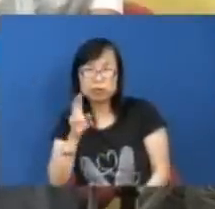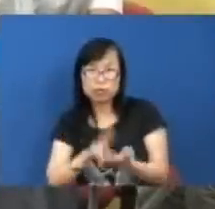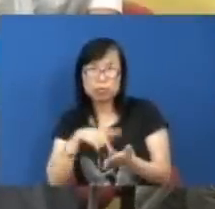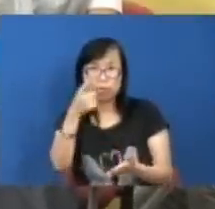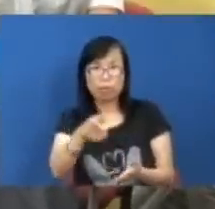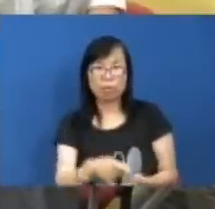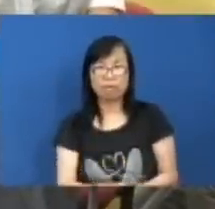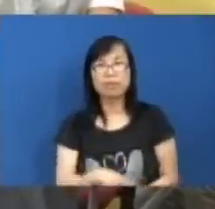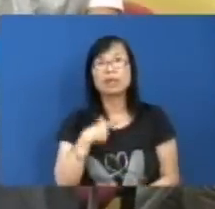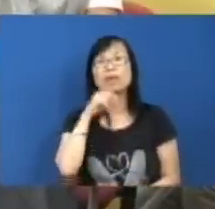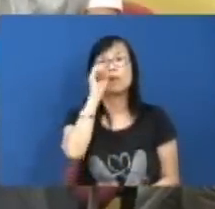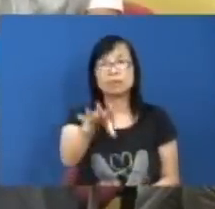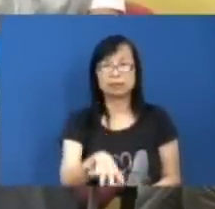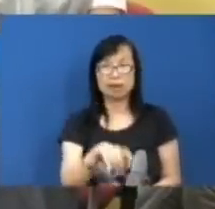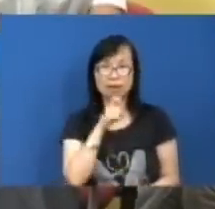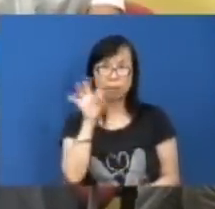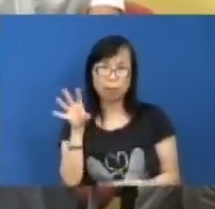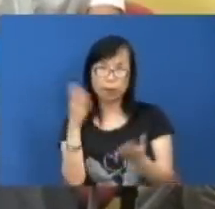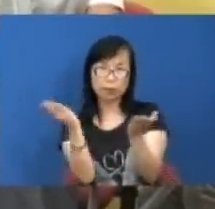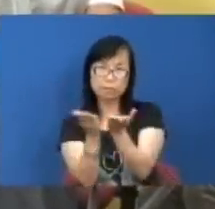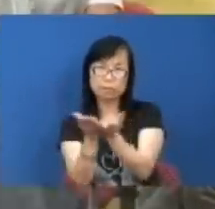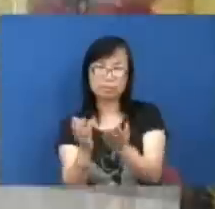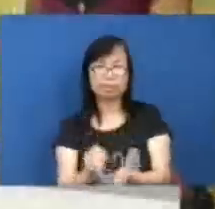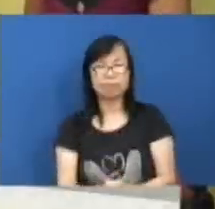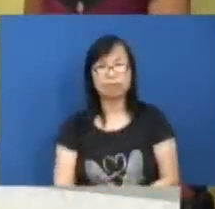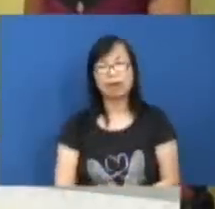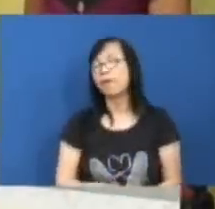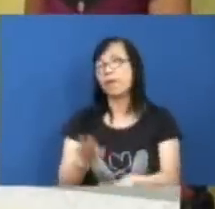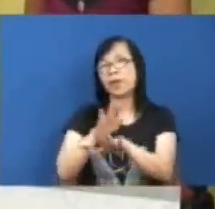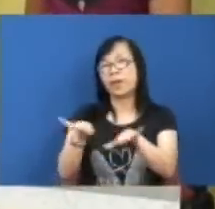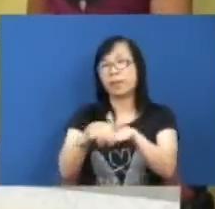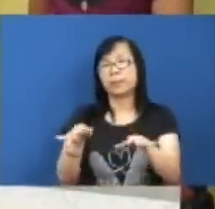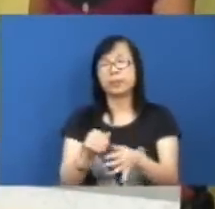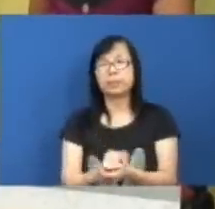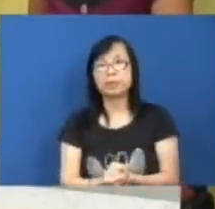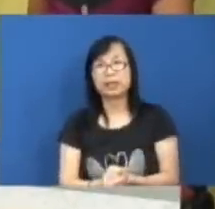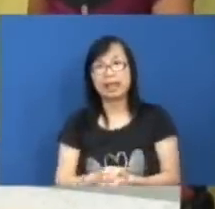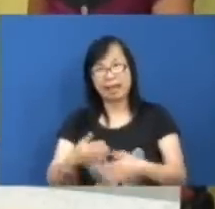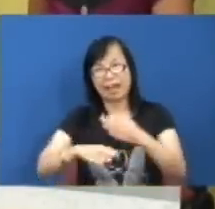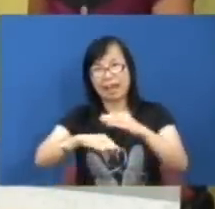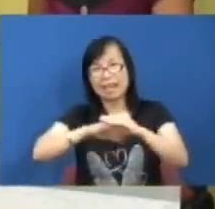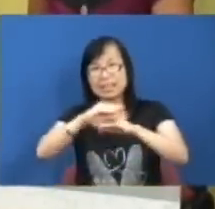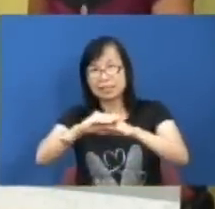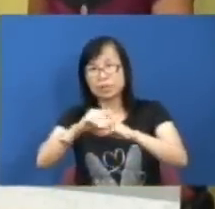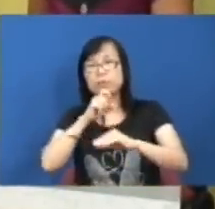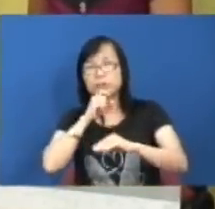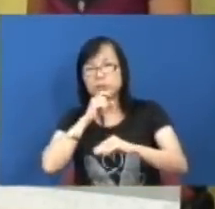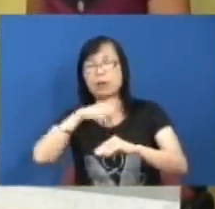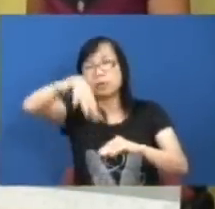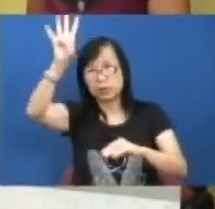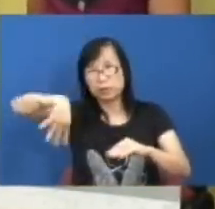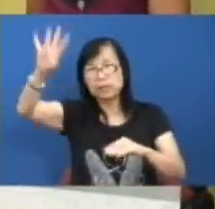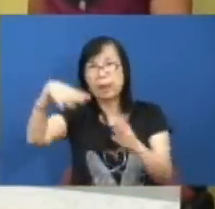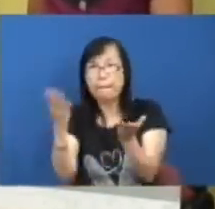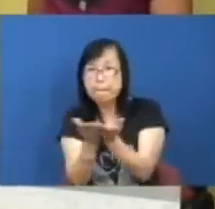你說而已，你有沒有保證的？ 通常呢在我們業界方面呢都會有些油漆的保證書都會